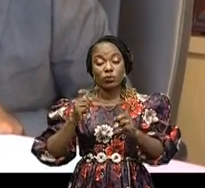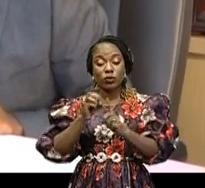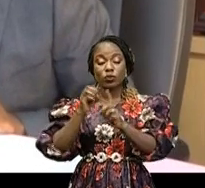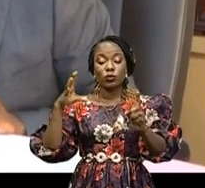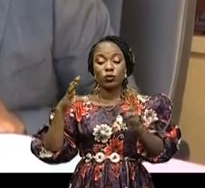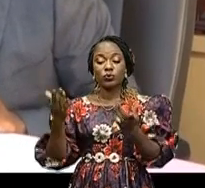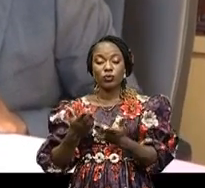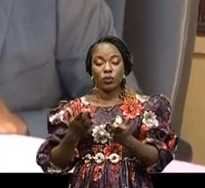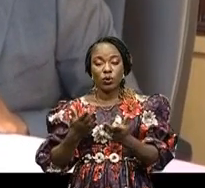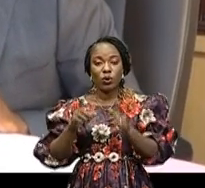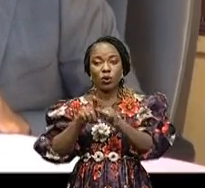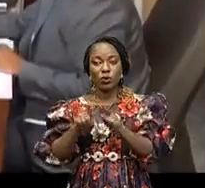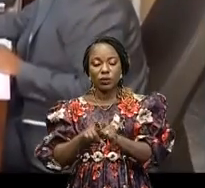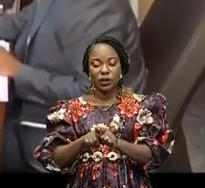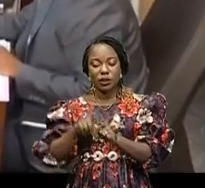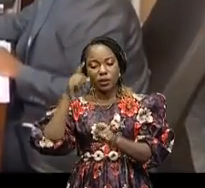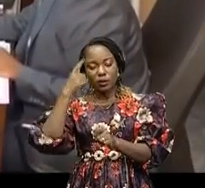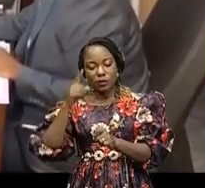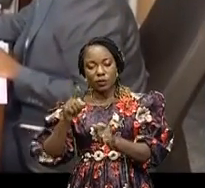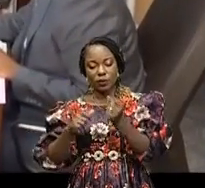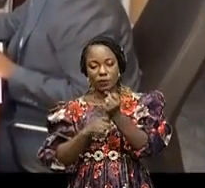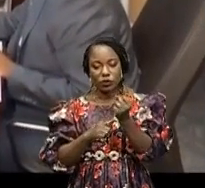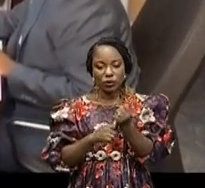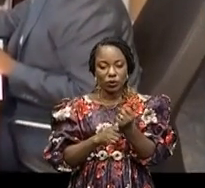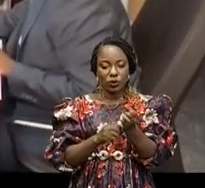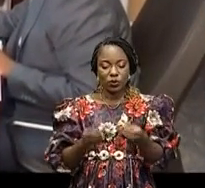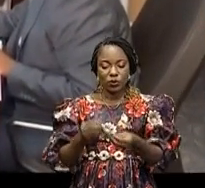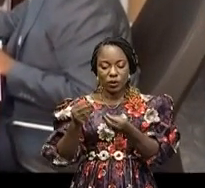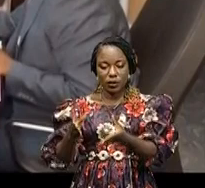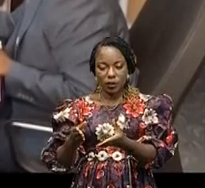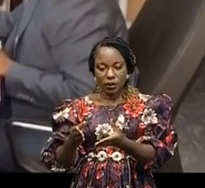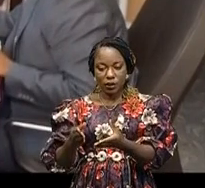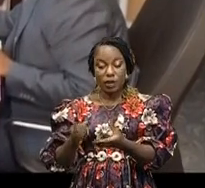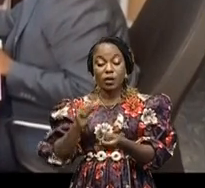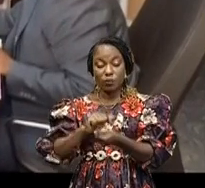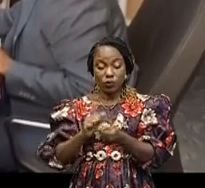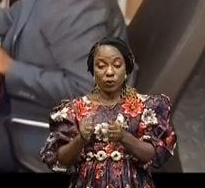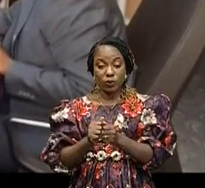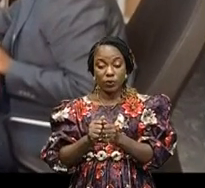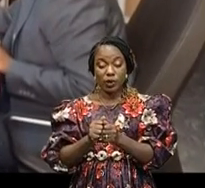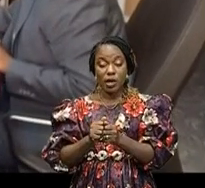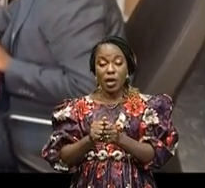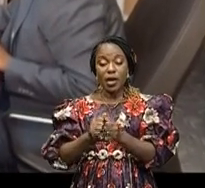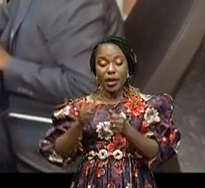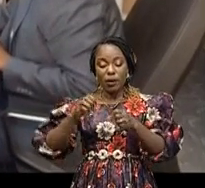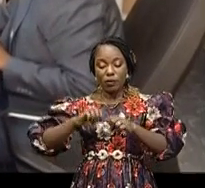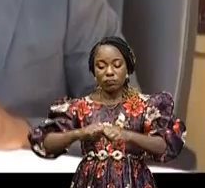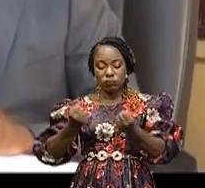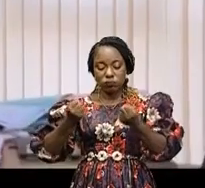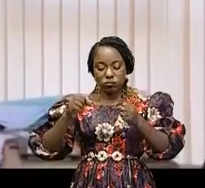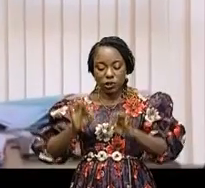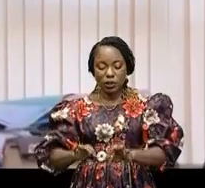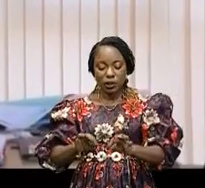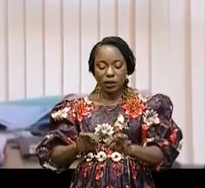ou découlant de l'intervention humaine. Il a été mis en exergue les risques entraînés par les érosions, les cas critiques